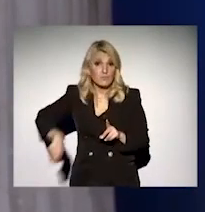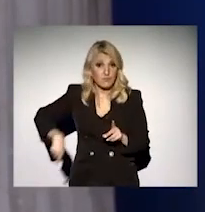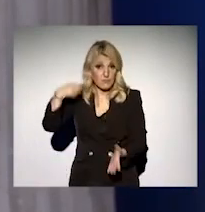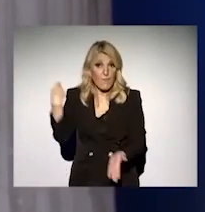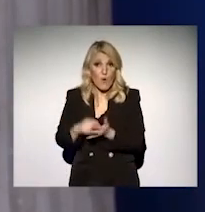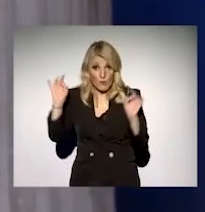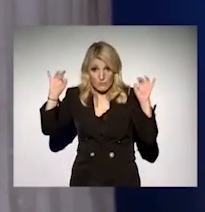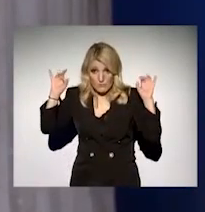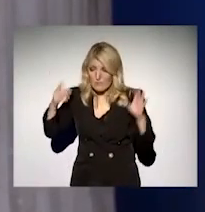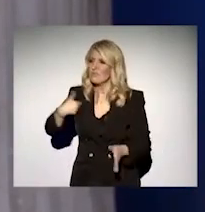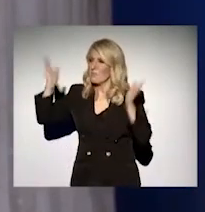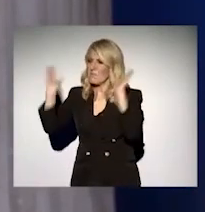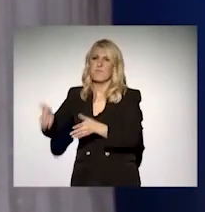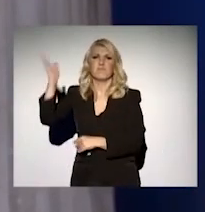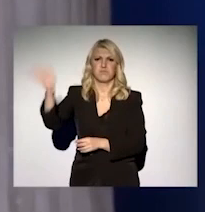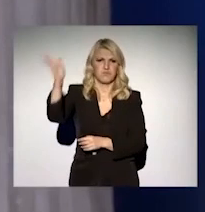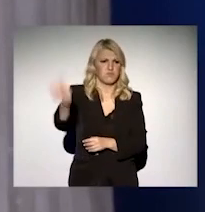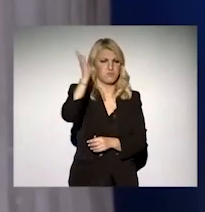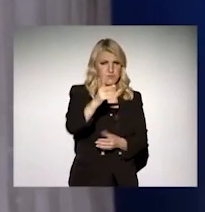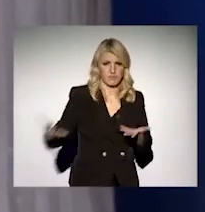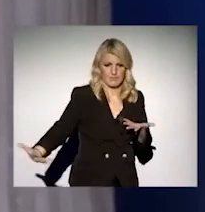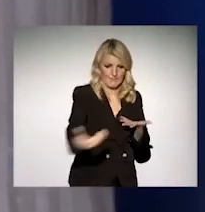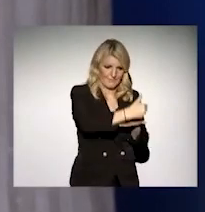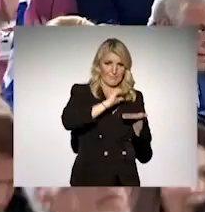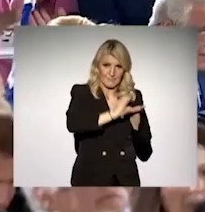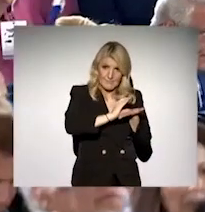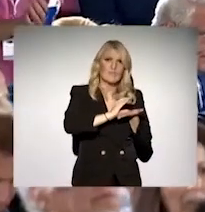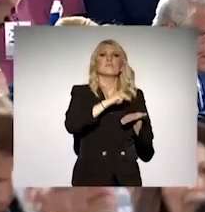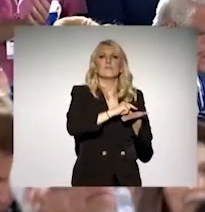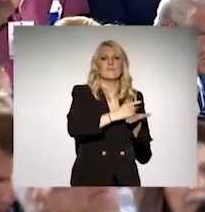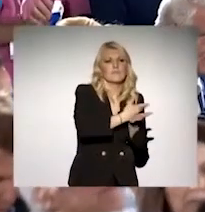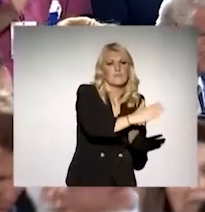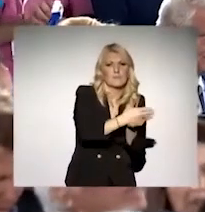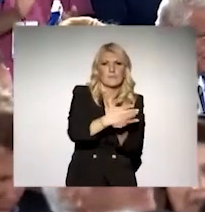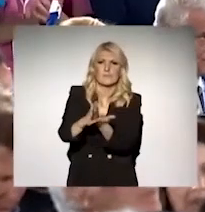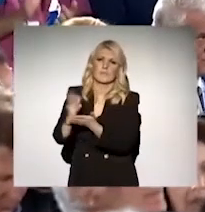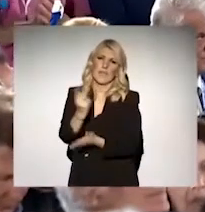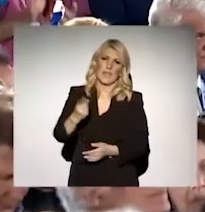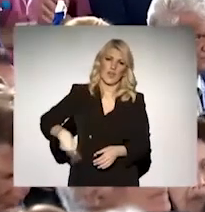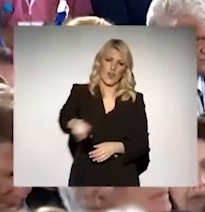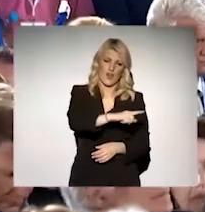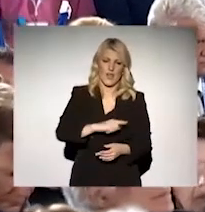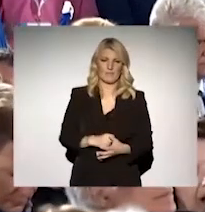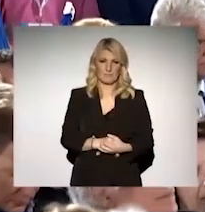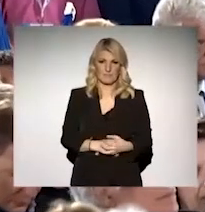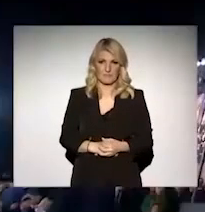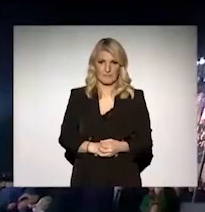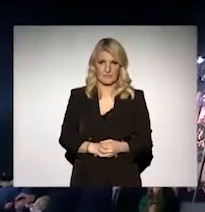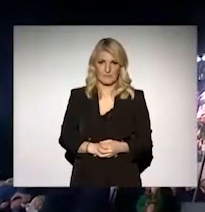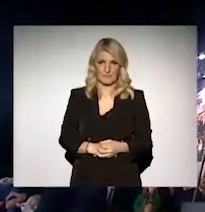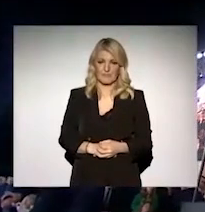εδώ θα είμαστε να το δούμε σε ευρωεκλογές. Και όπως κάναμε εμείς σε όλες τις προηγούμενες εκλογές που είχαμε να αντιμετωπίσουμε τα ίδια,